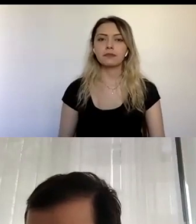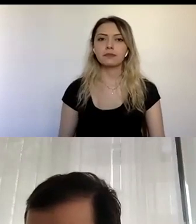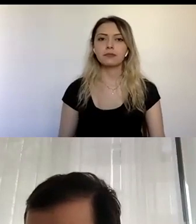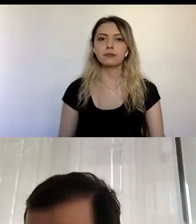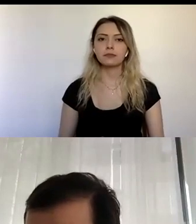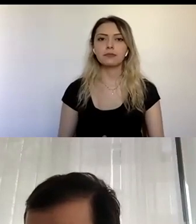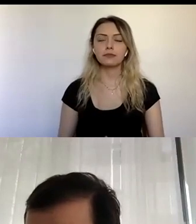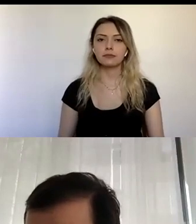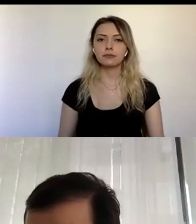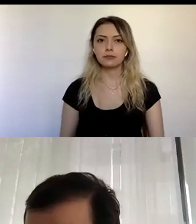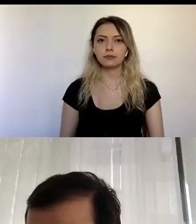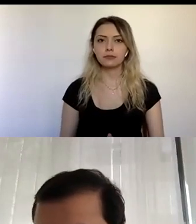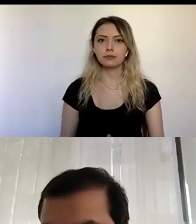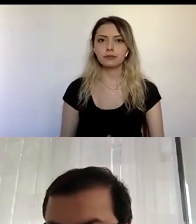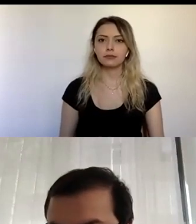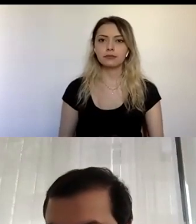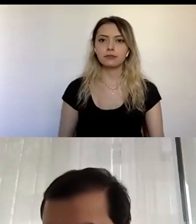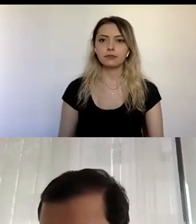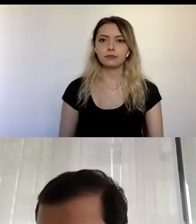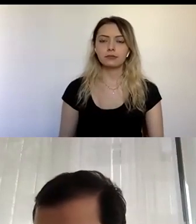yaygınlaştırmanın bitmez çelişkisini